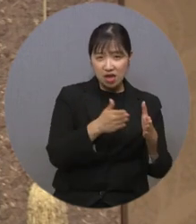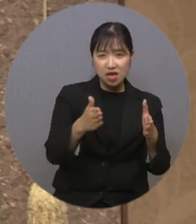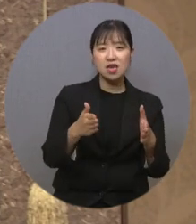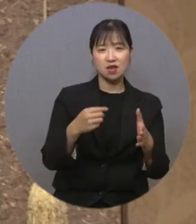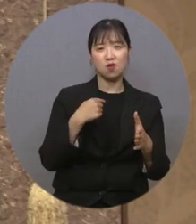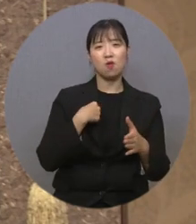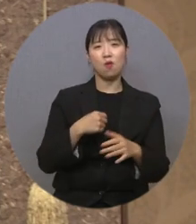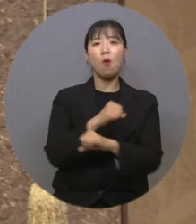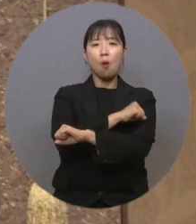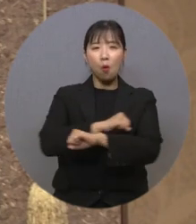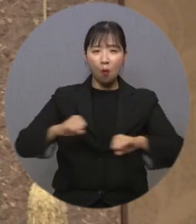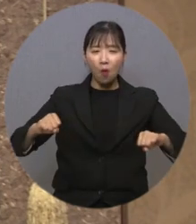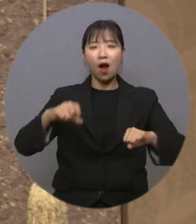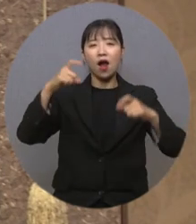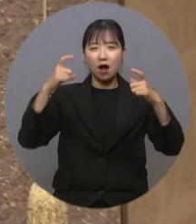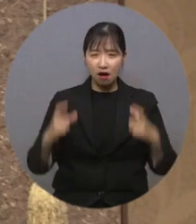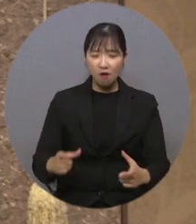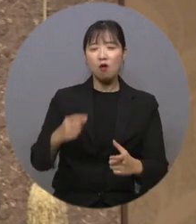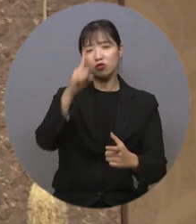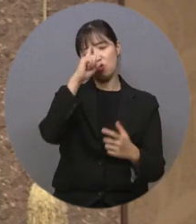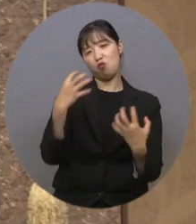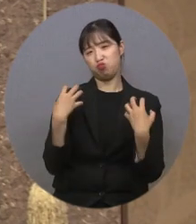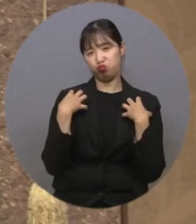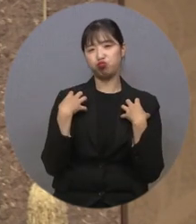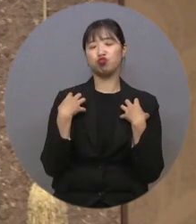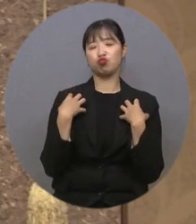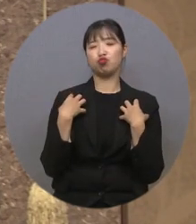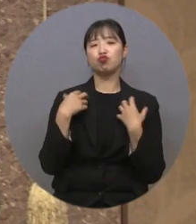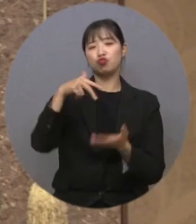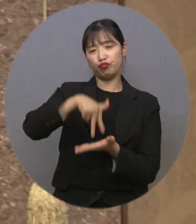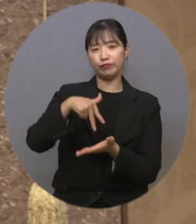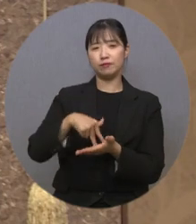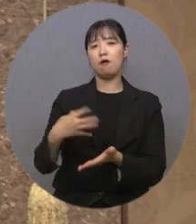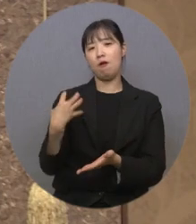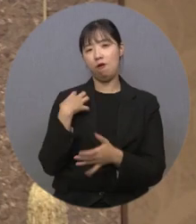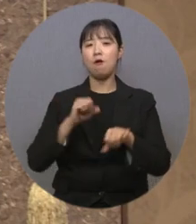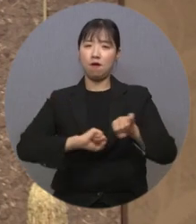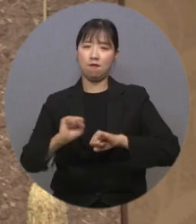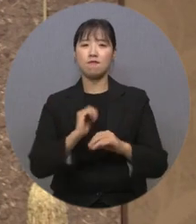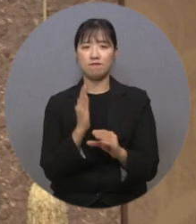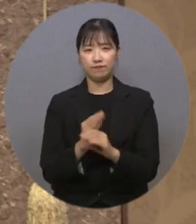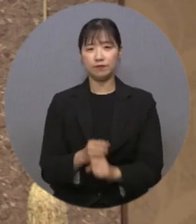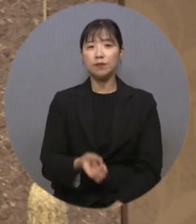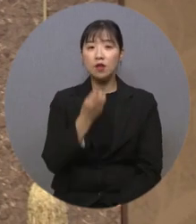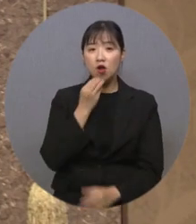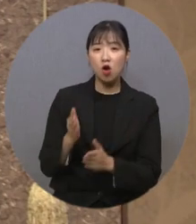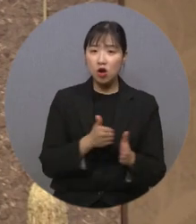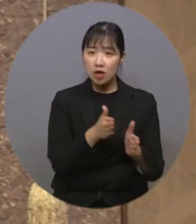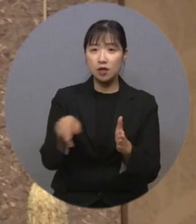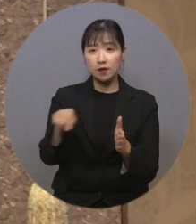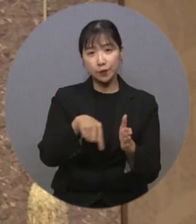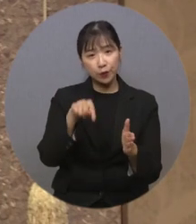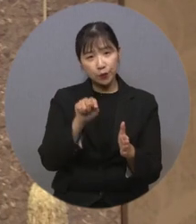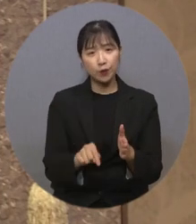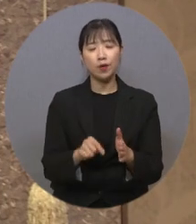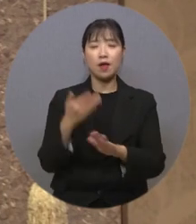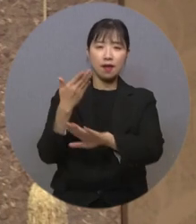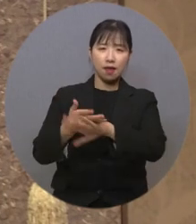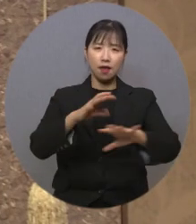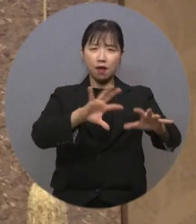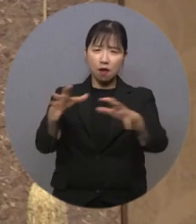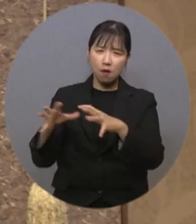경기도가 광역 정부로서 역할을 하고 있습니다. 정말 저희 경기도에 이러한 그